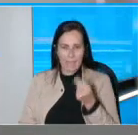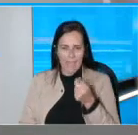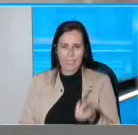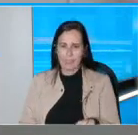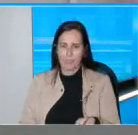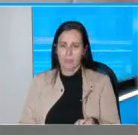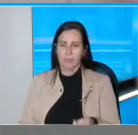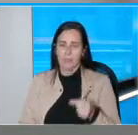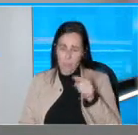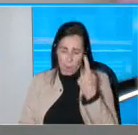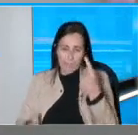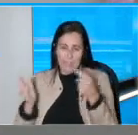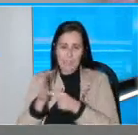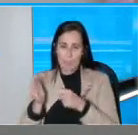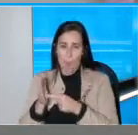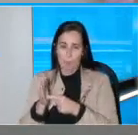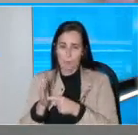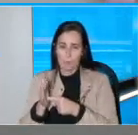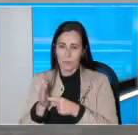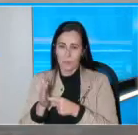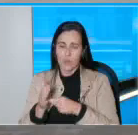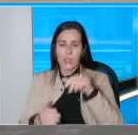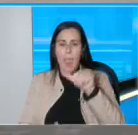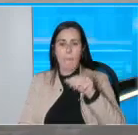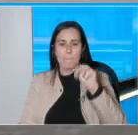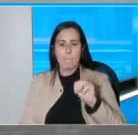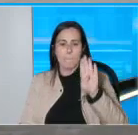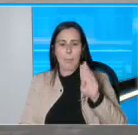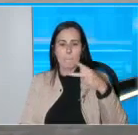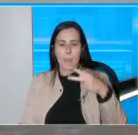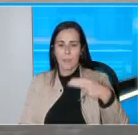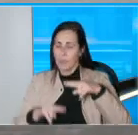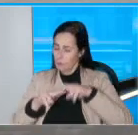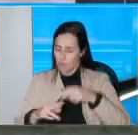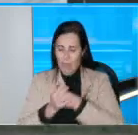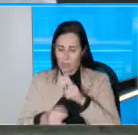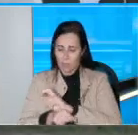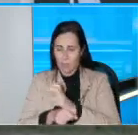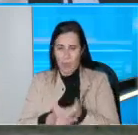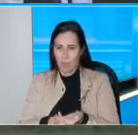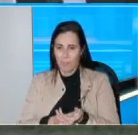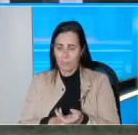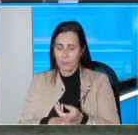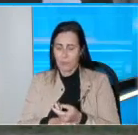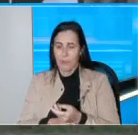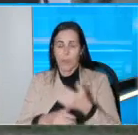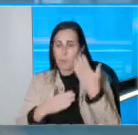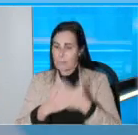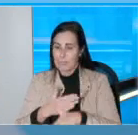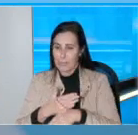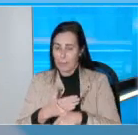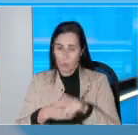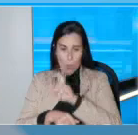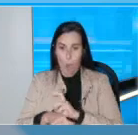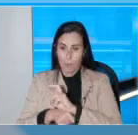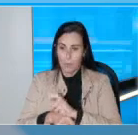בדיוק, בדיוק. אגב, זו אחת הסיבות שאמבפה נשאר עד סוף העונה הזאת בפז'ה. הרי אמבפה מסיים את החוזה שלו בתום